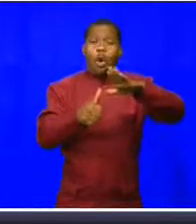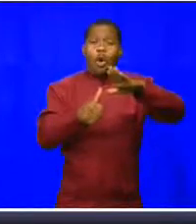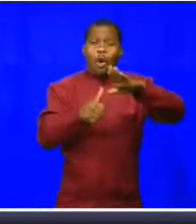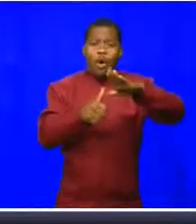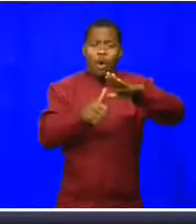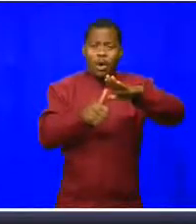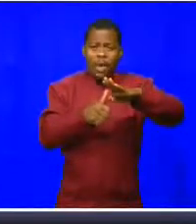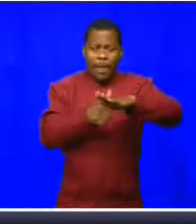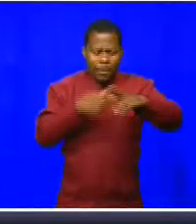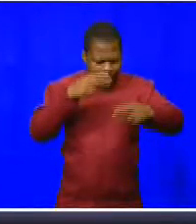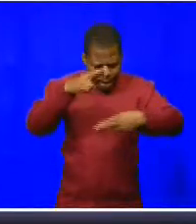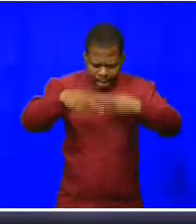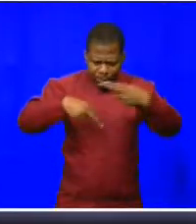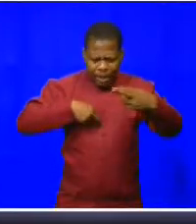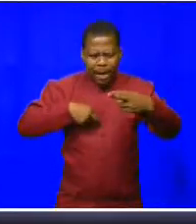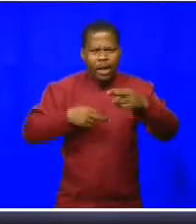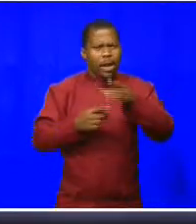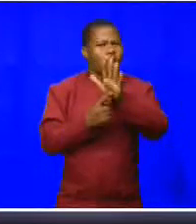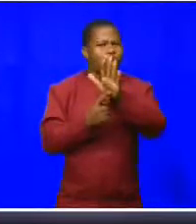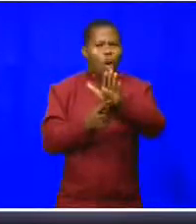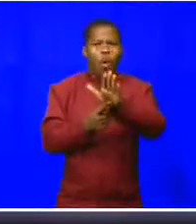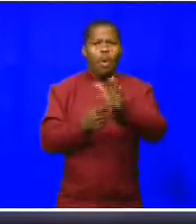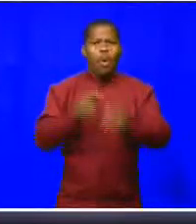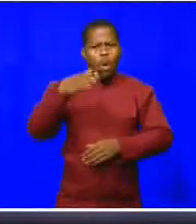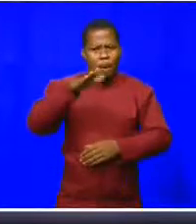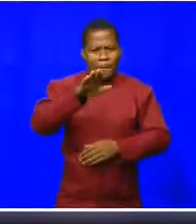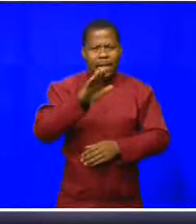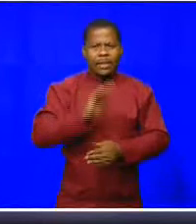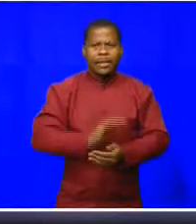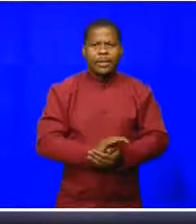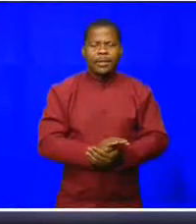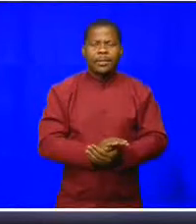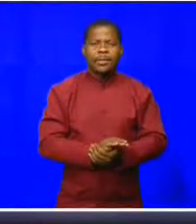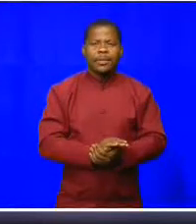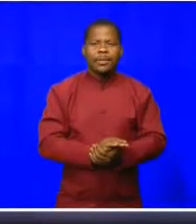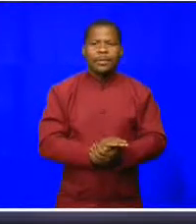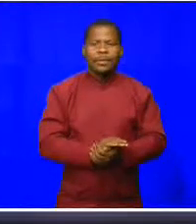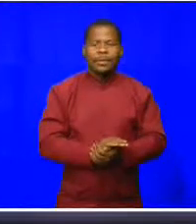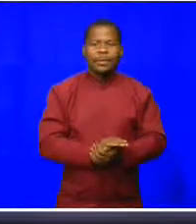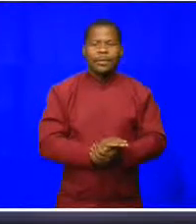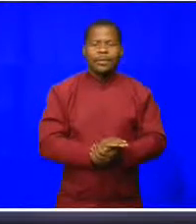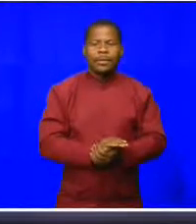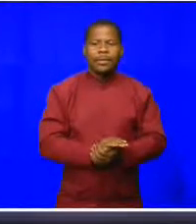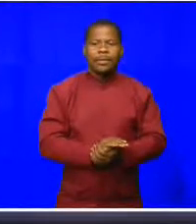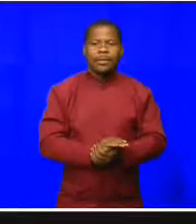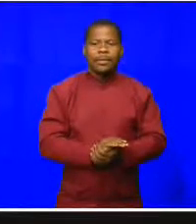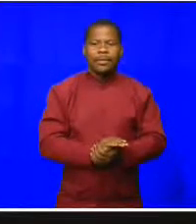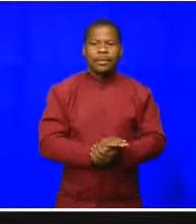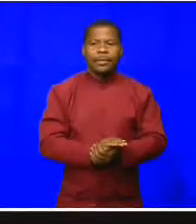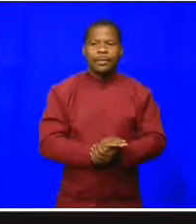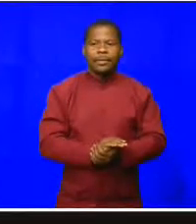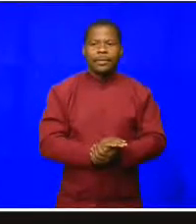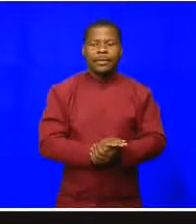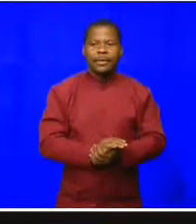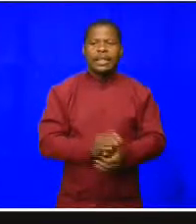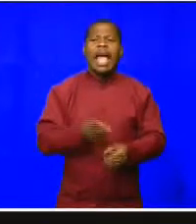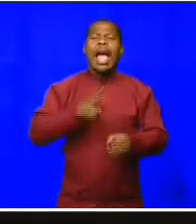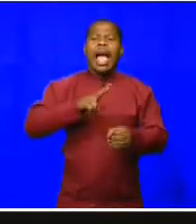ungubani utimisele kukuva yini futhi usesimeni sekuthi angakhona yini